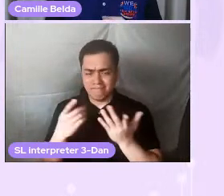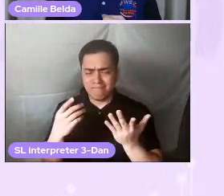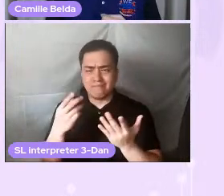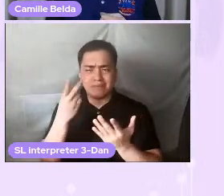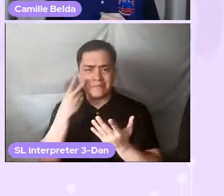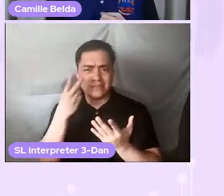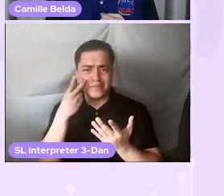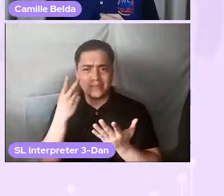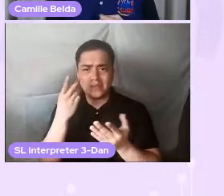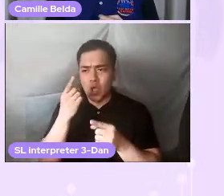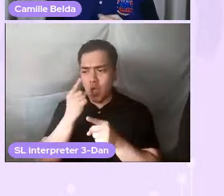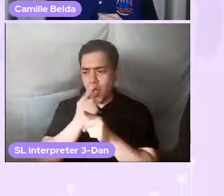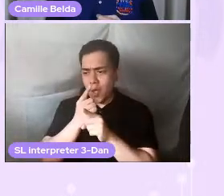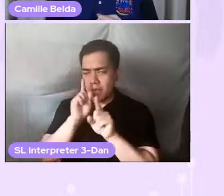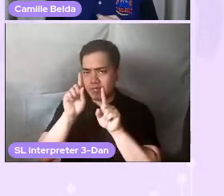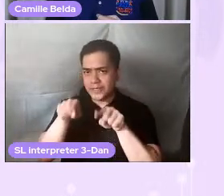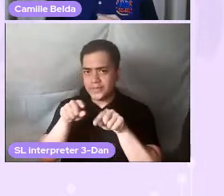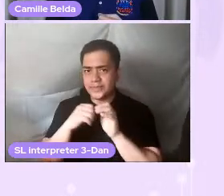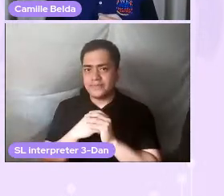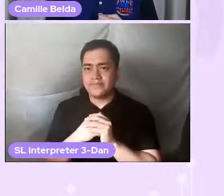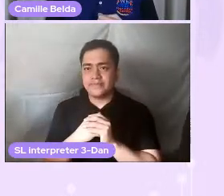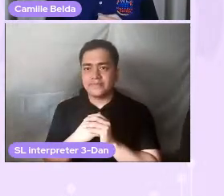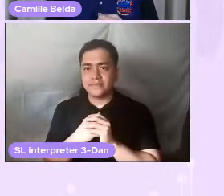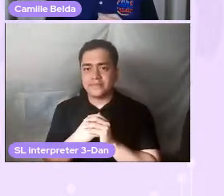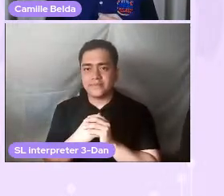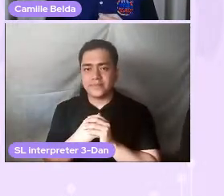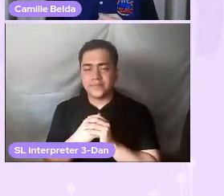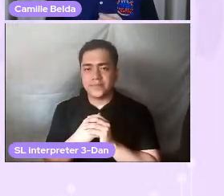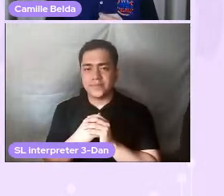ninyo. Ang correct answer po ay